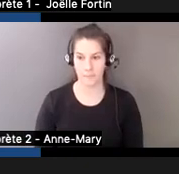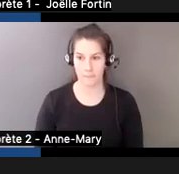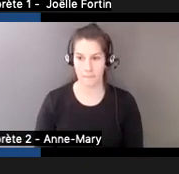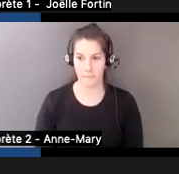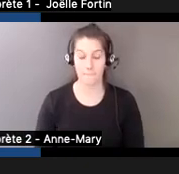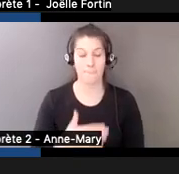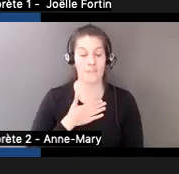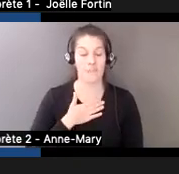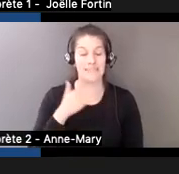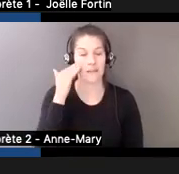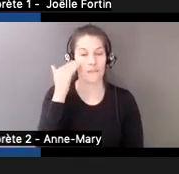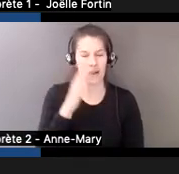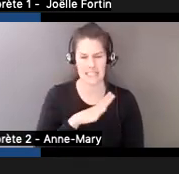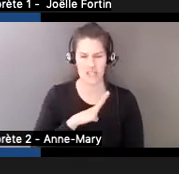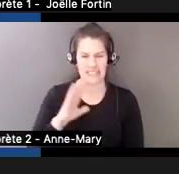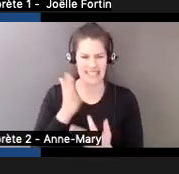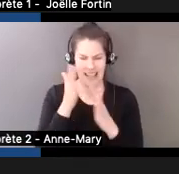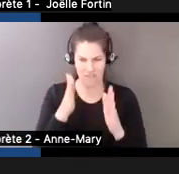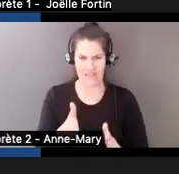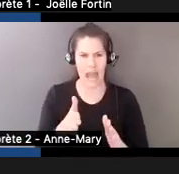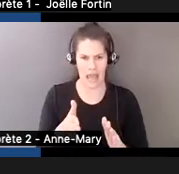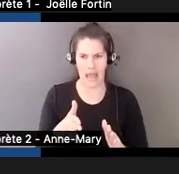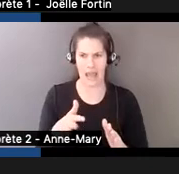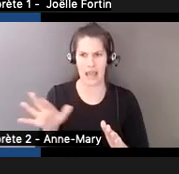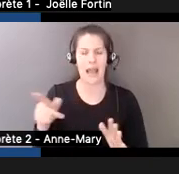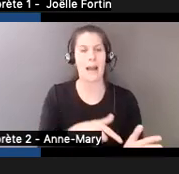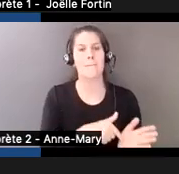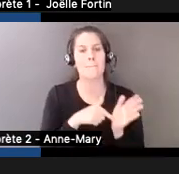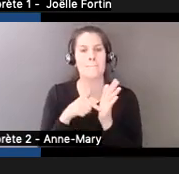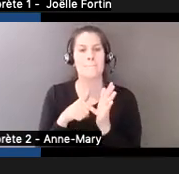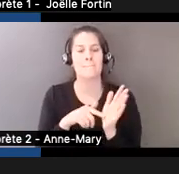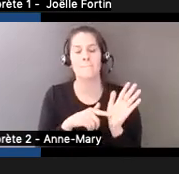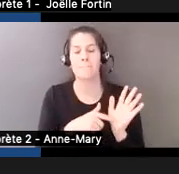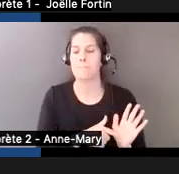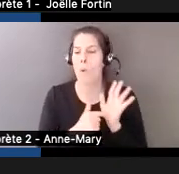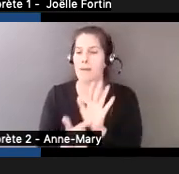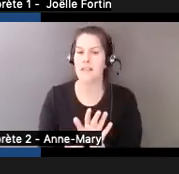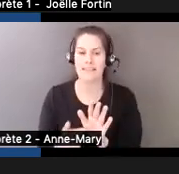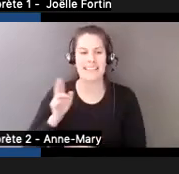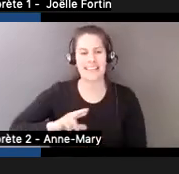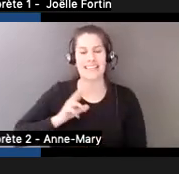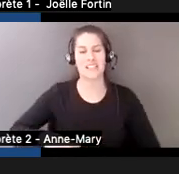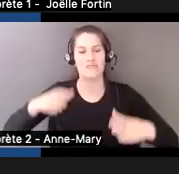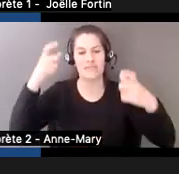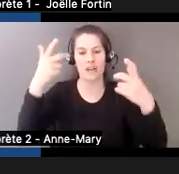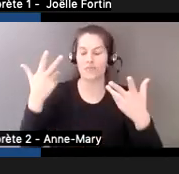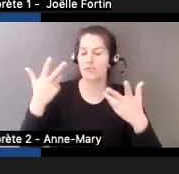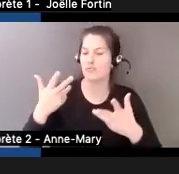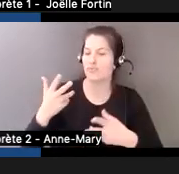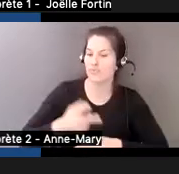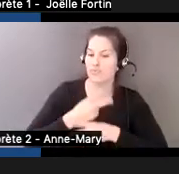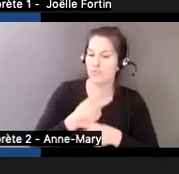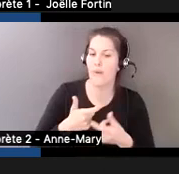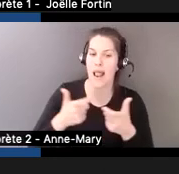J'aimerais savoir, est-ce qu'il y a des intervenants ici qui représentent des résidences, peut-être des résidences de soins à longue durée?